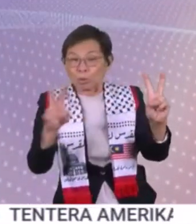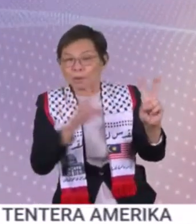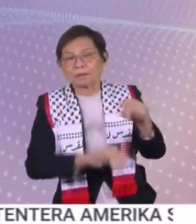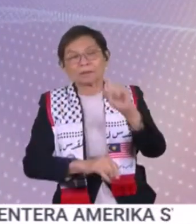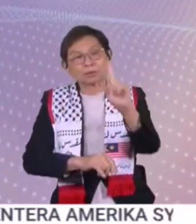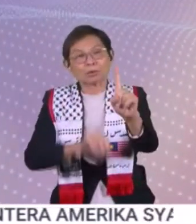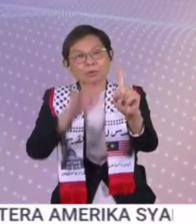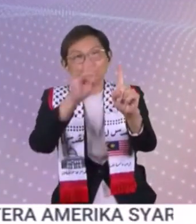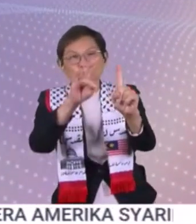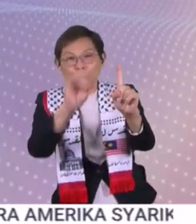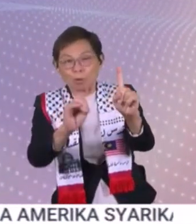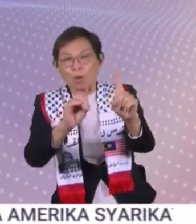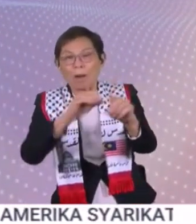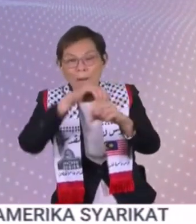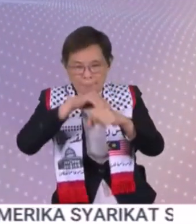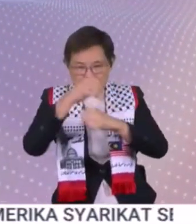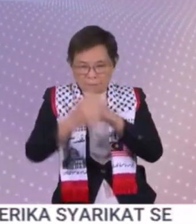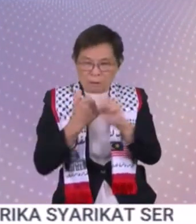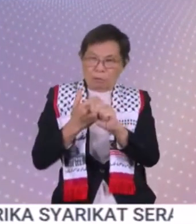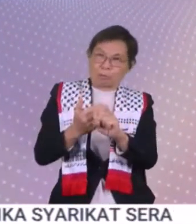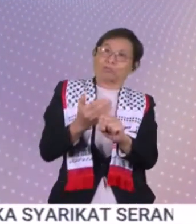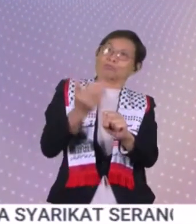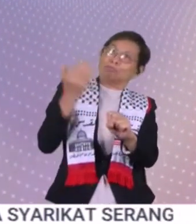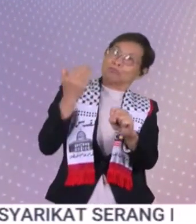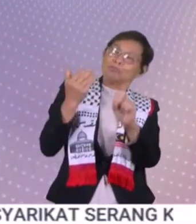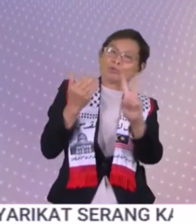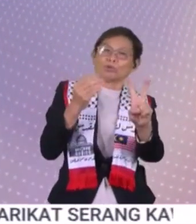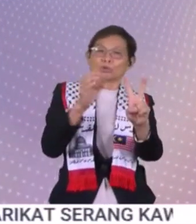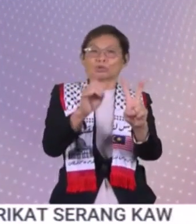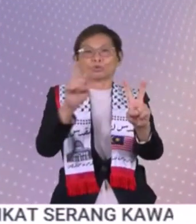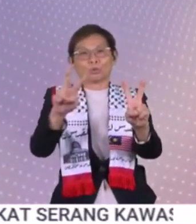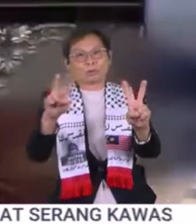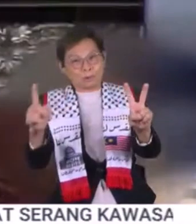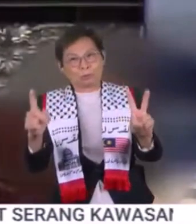dan 170 tahun sebelumnya.